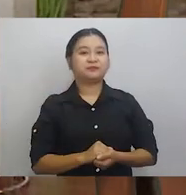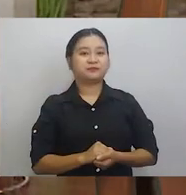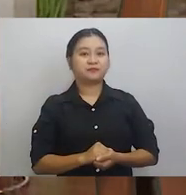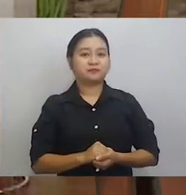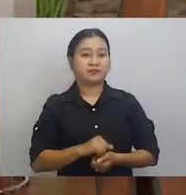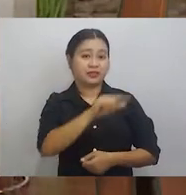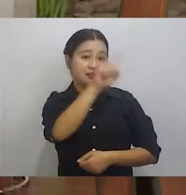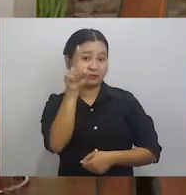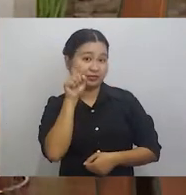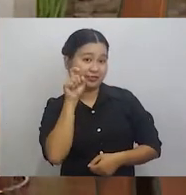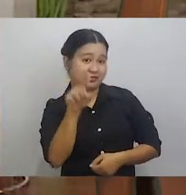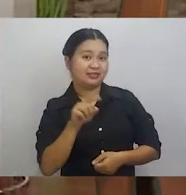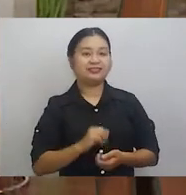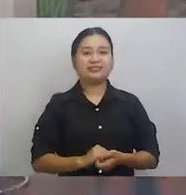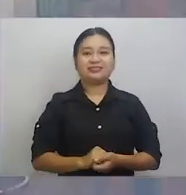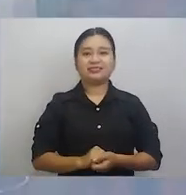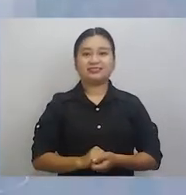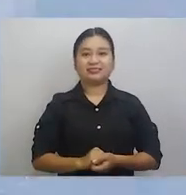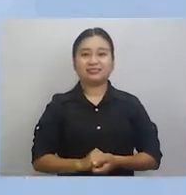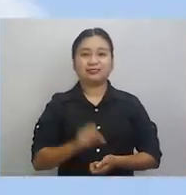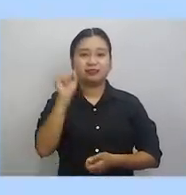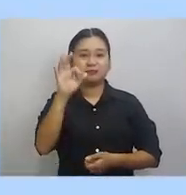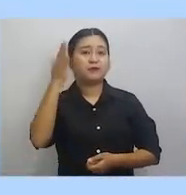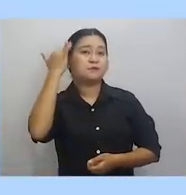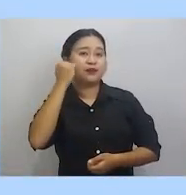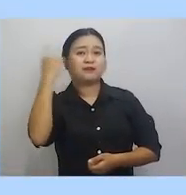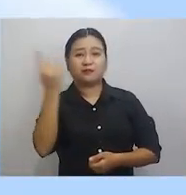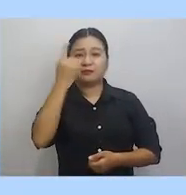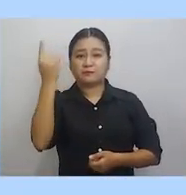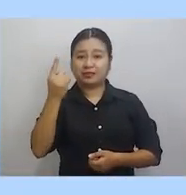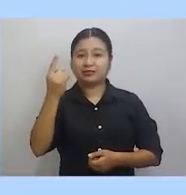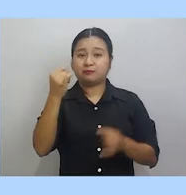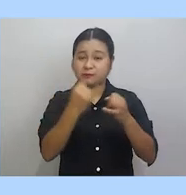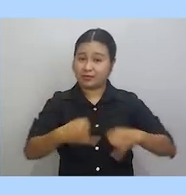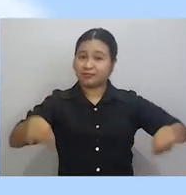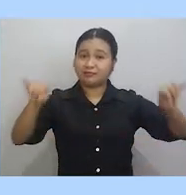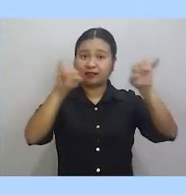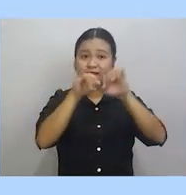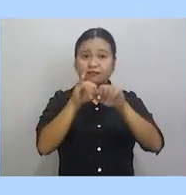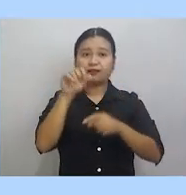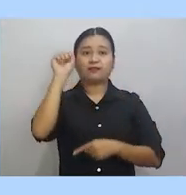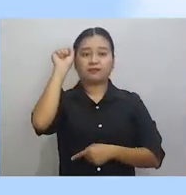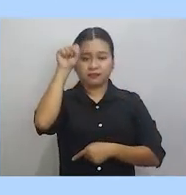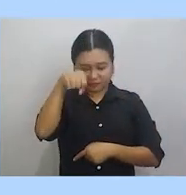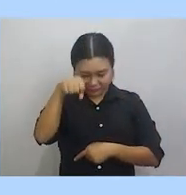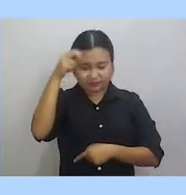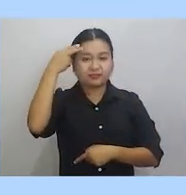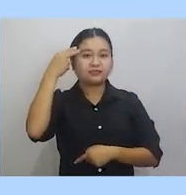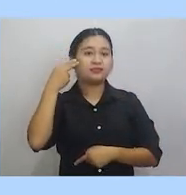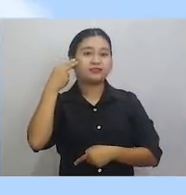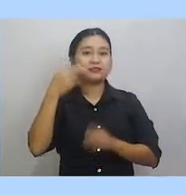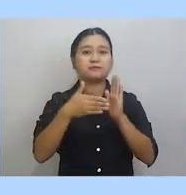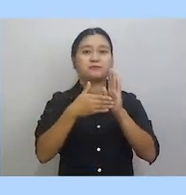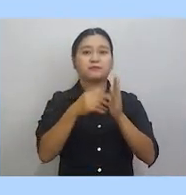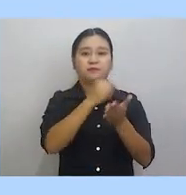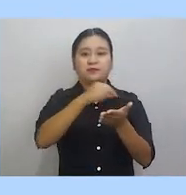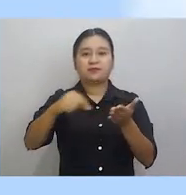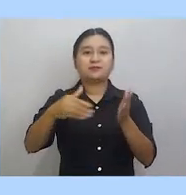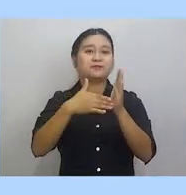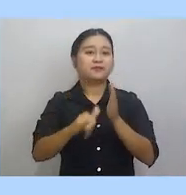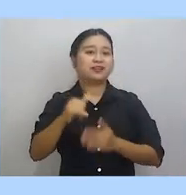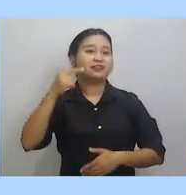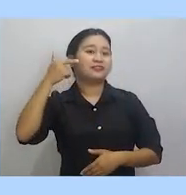Ang tanong! Bakit laging mahalaga ang pagyuko ni Jerome Nicolas de la